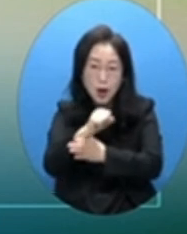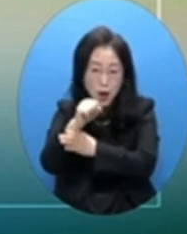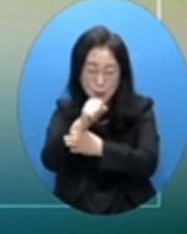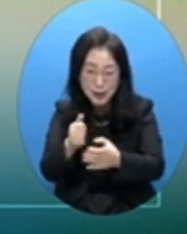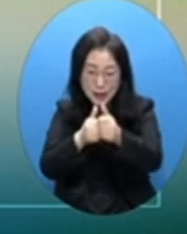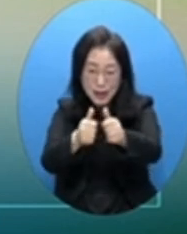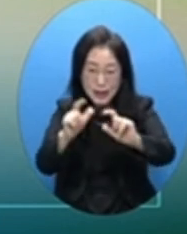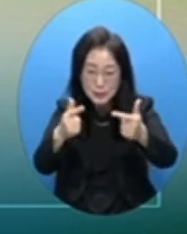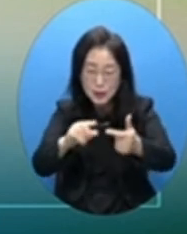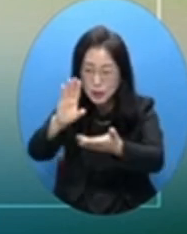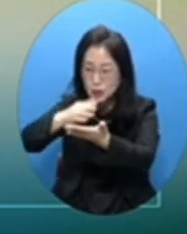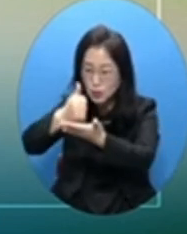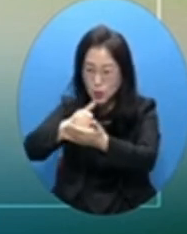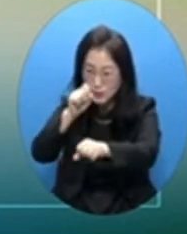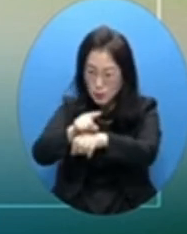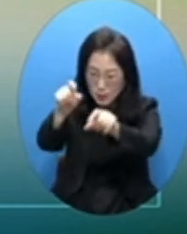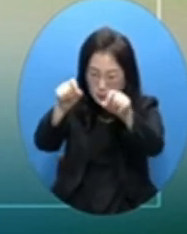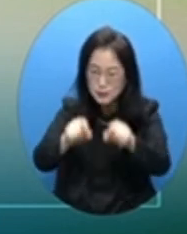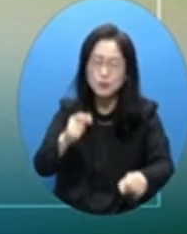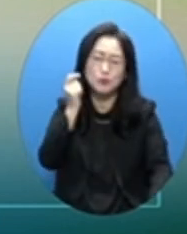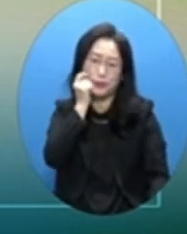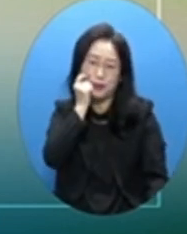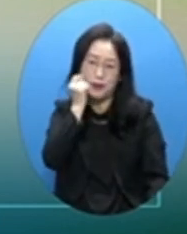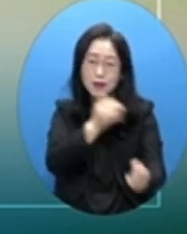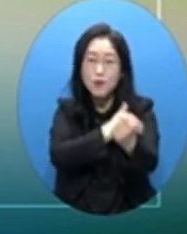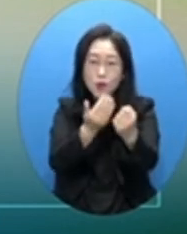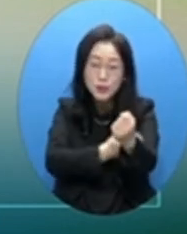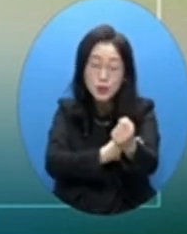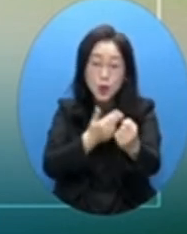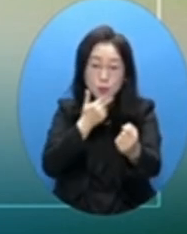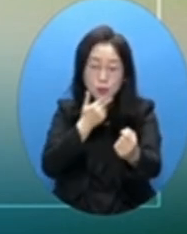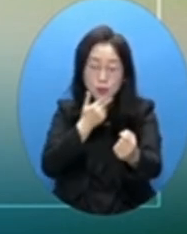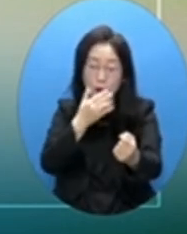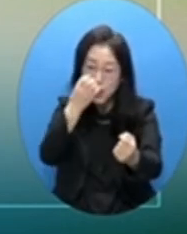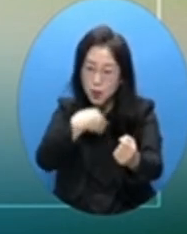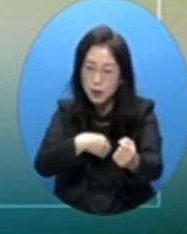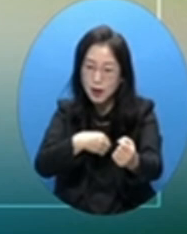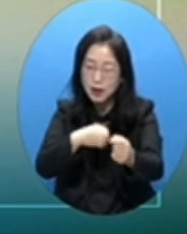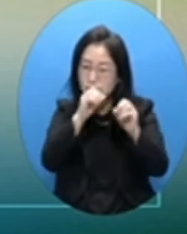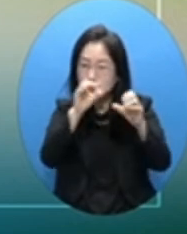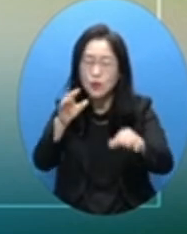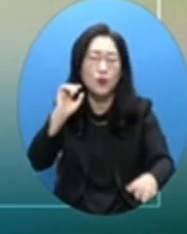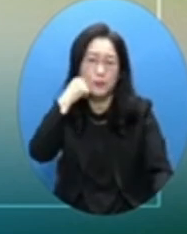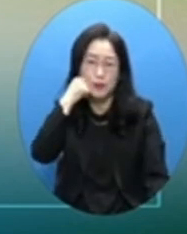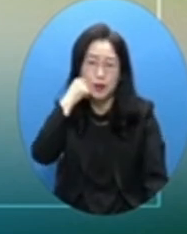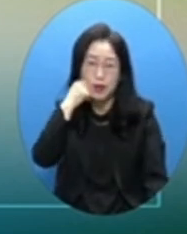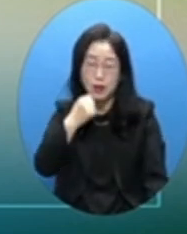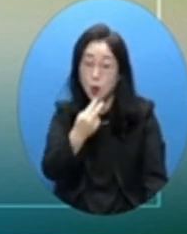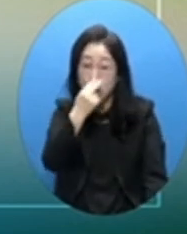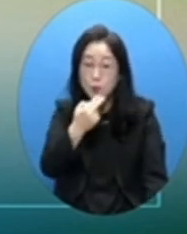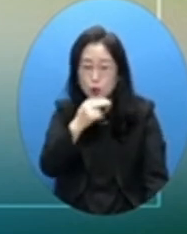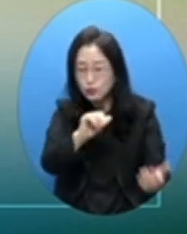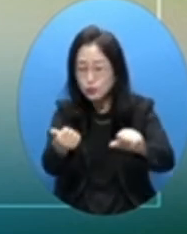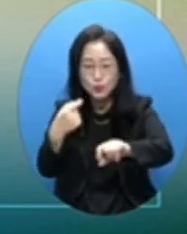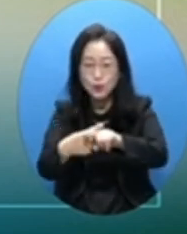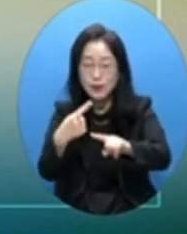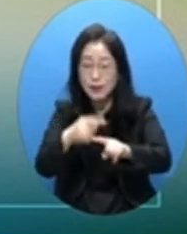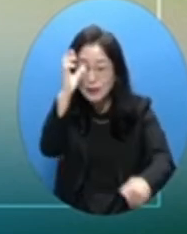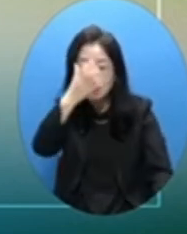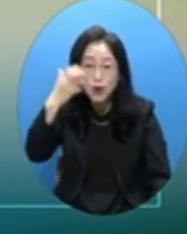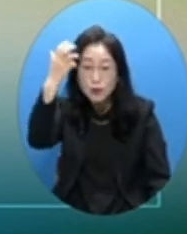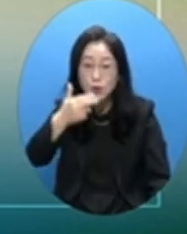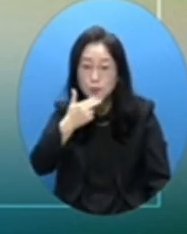닮은 성품을 지닐 수 없으며 그분의 권능 없이는 효과적인 증거를 할 수 없다 호흡이 없는 육체는 시체인 것과 마찬가지로 성령이 없는